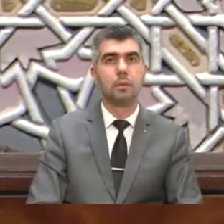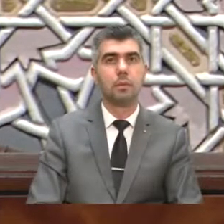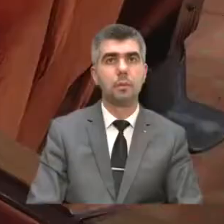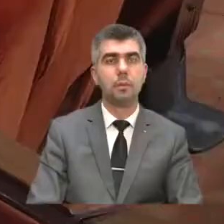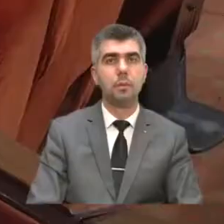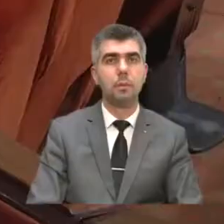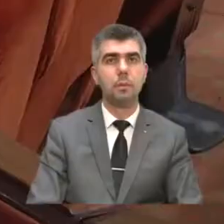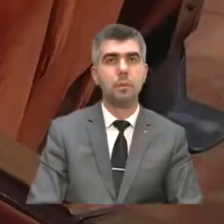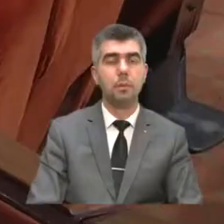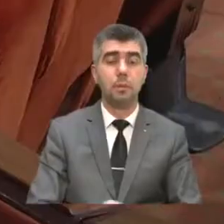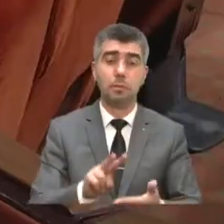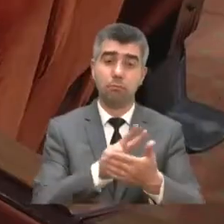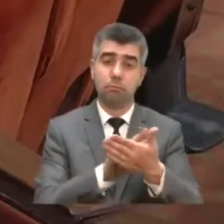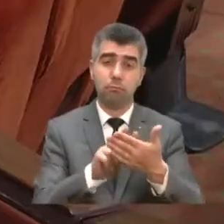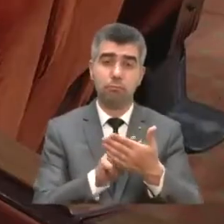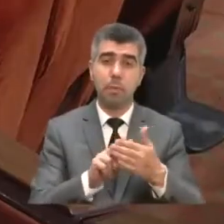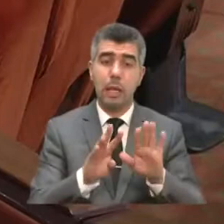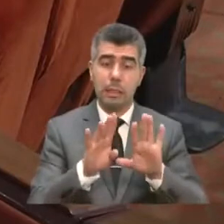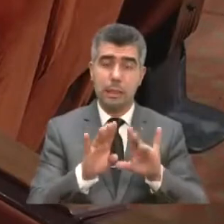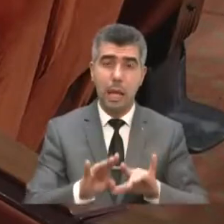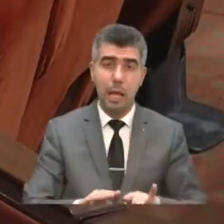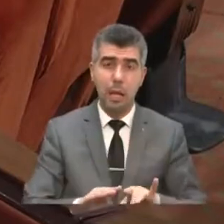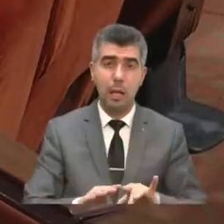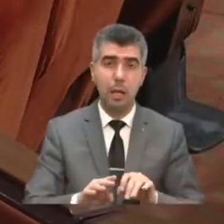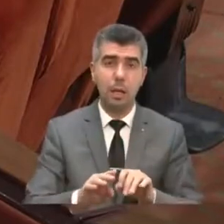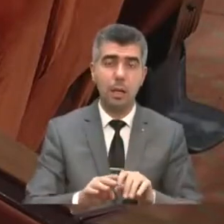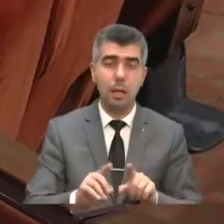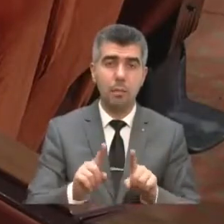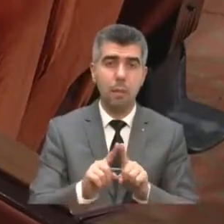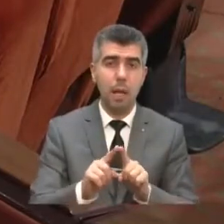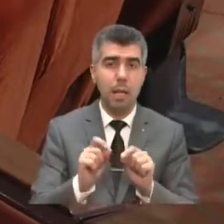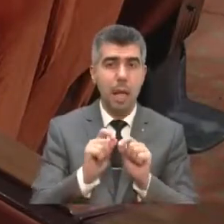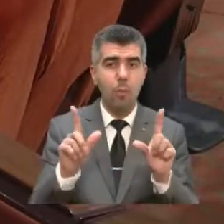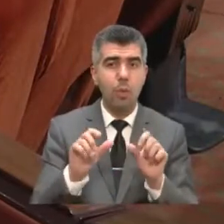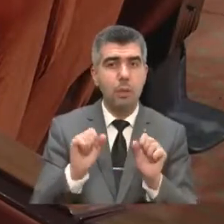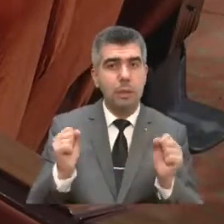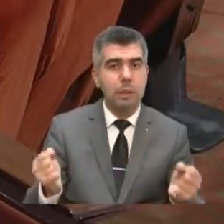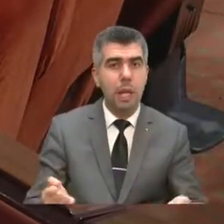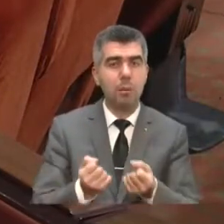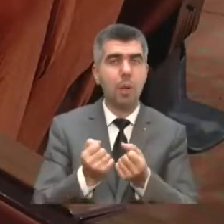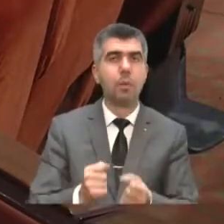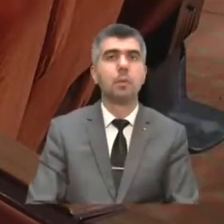ملي قريت التقرير ديال النموذج التنموي بان لي بان هاد